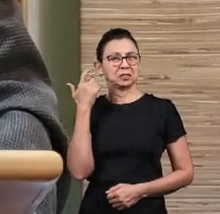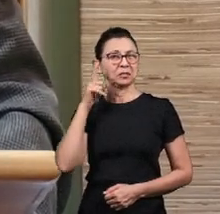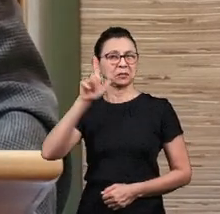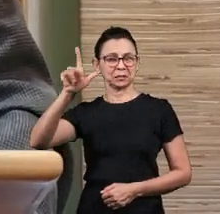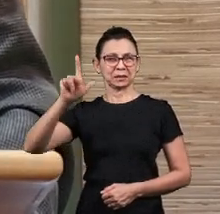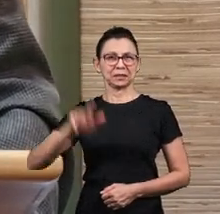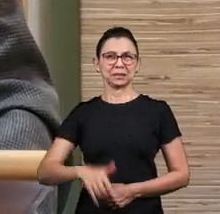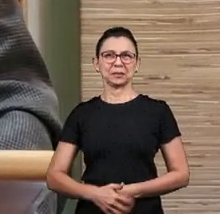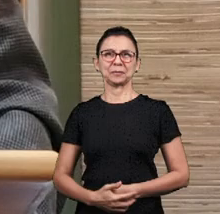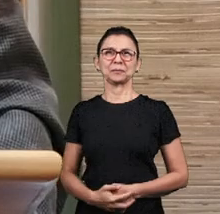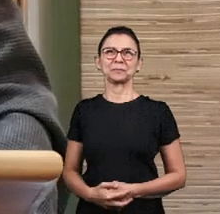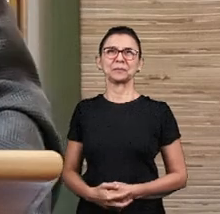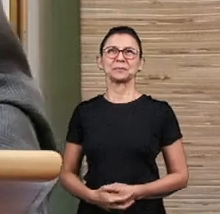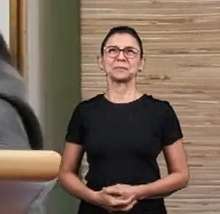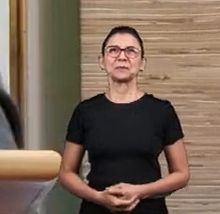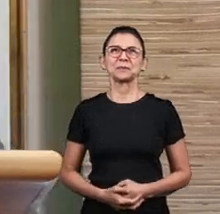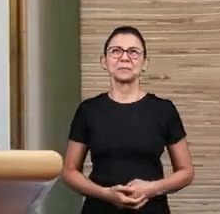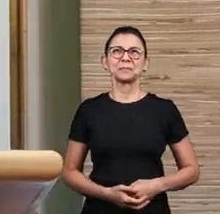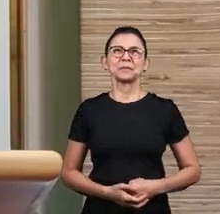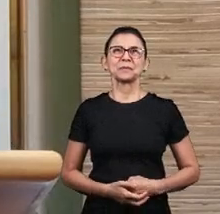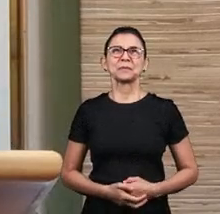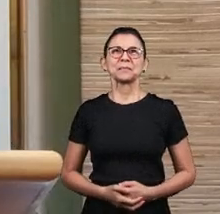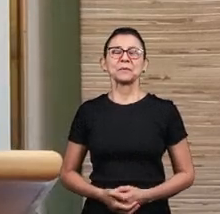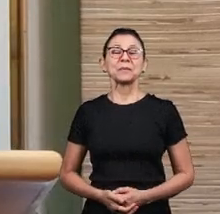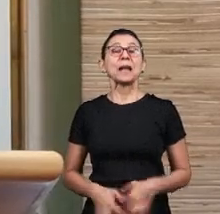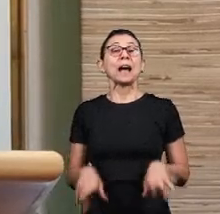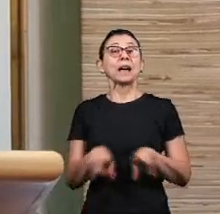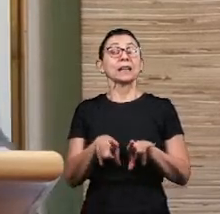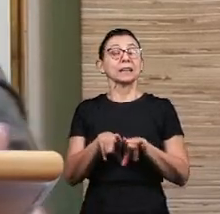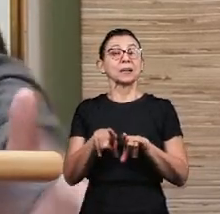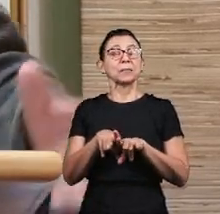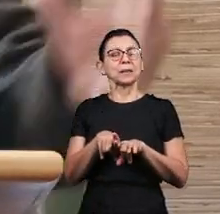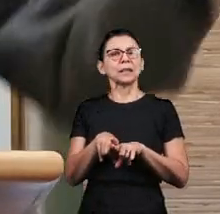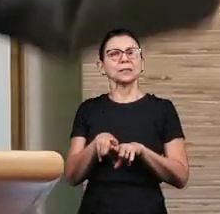lire. Ça, c'est important. Nous recevons